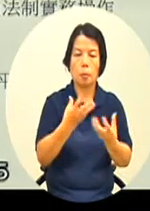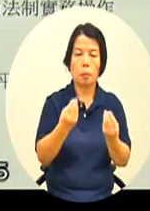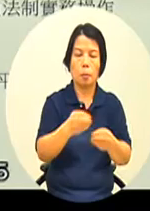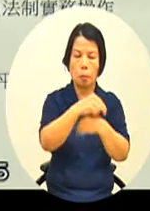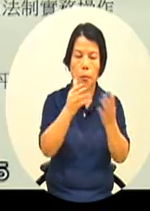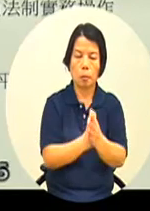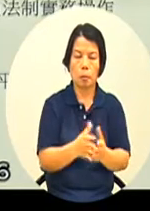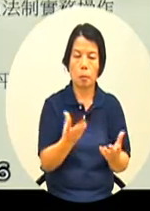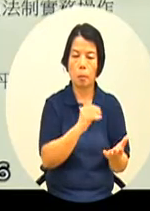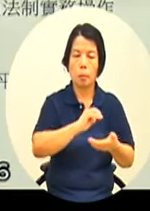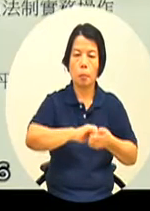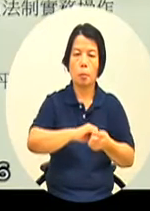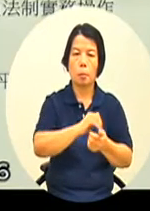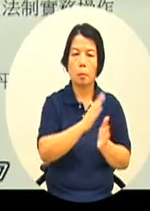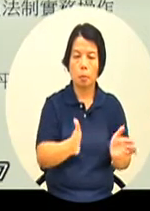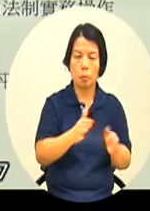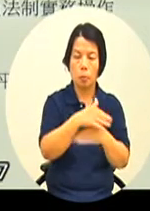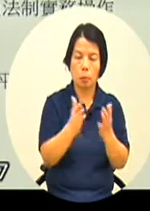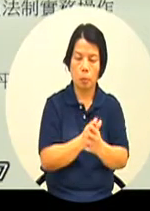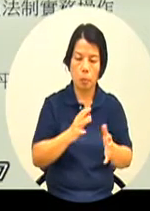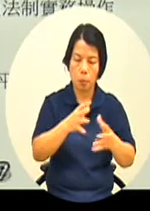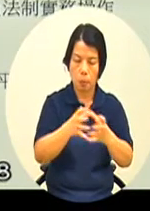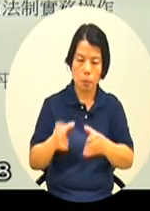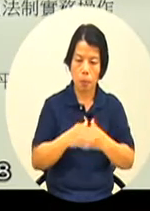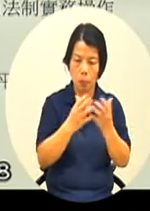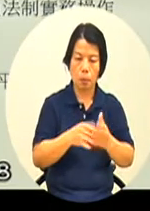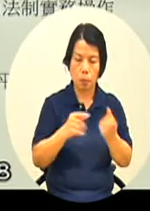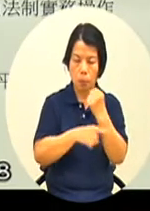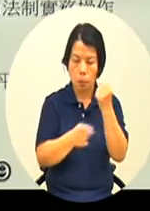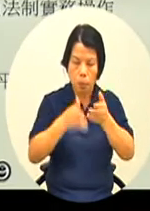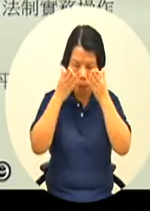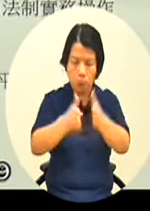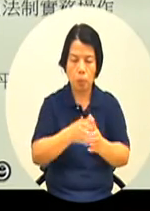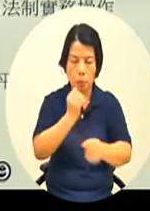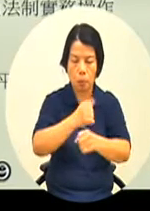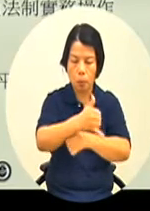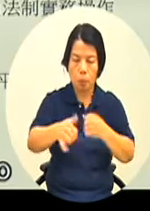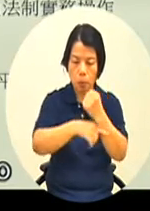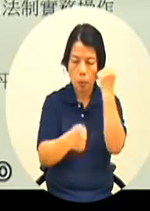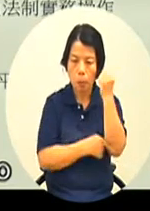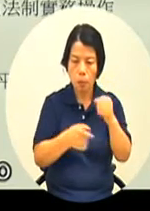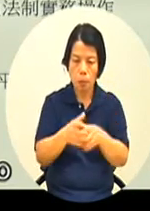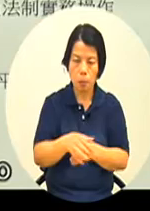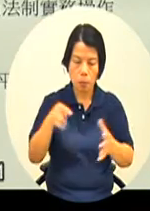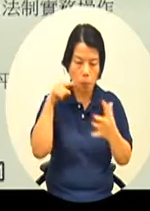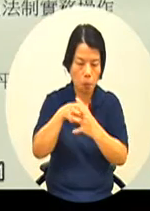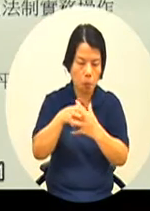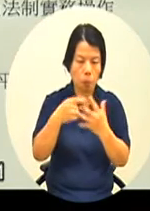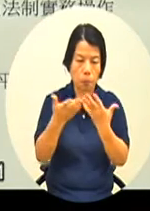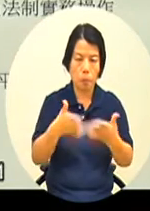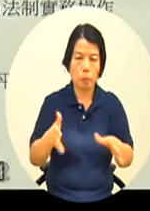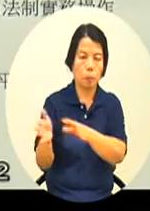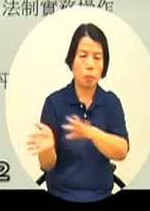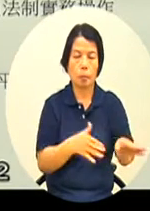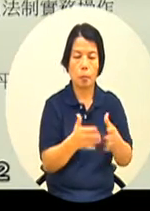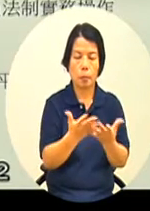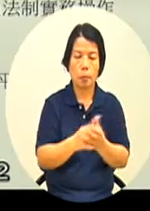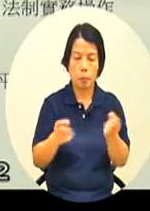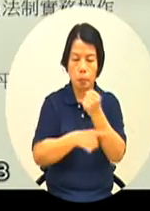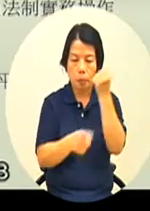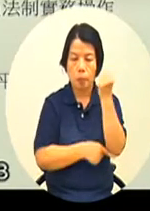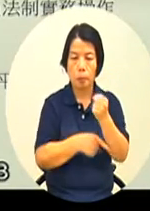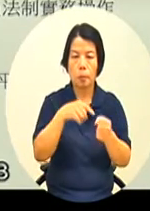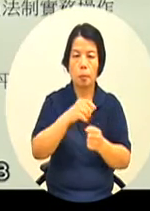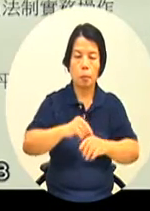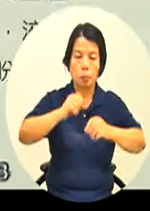不定期办理法制业务辅导，加强各机关人员法制实务操作能力；八、配合各机关办理法令宣导，提升